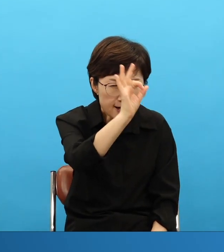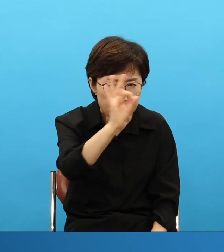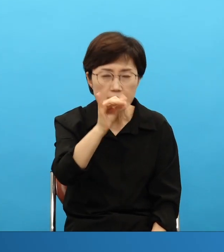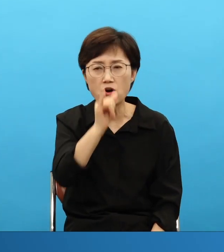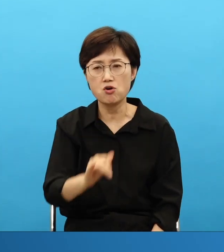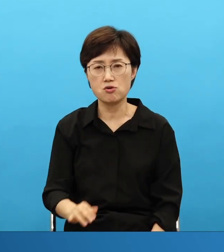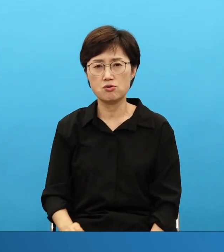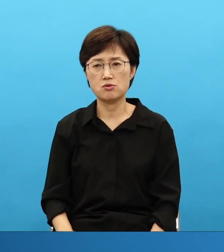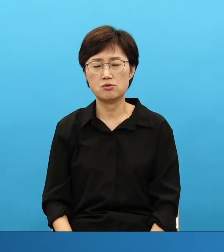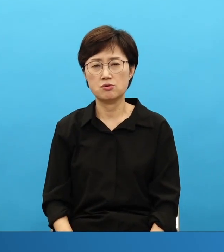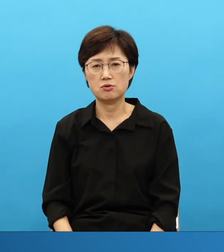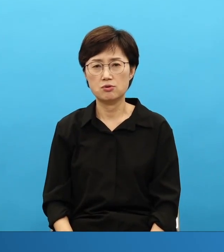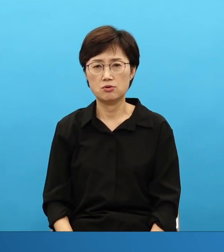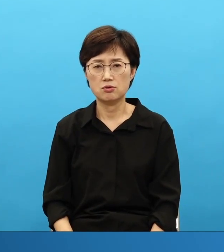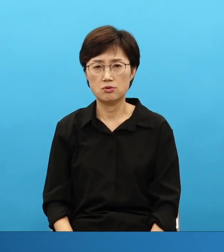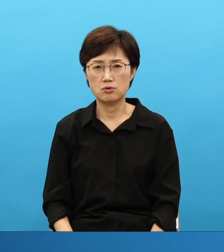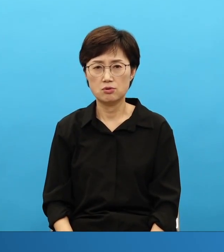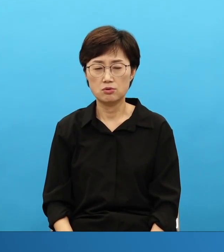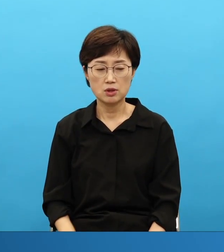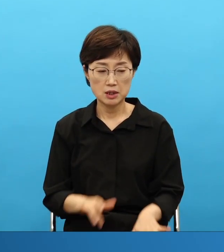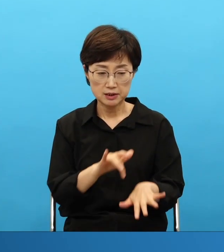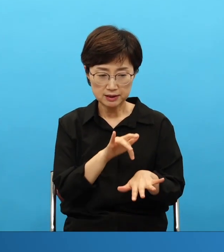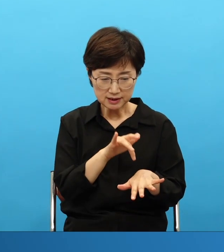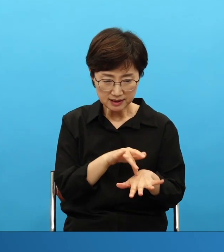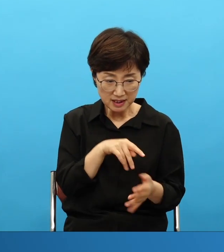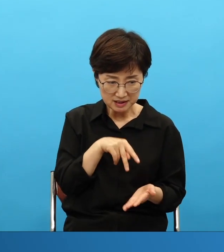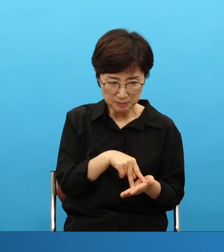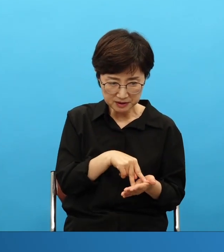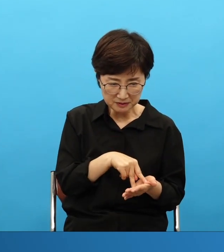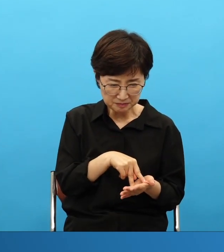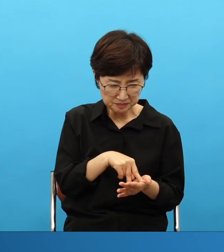사단이 일어 놓고는 딱 사로잡은